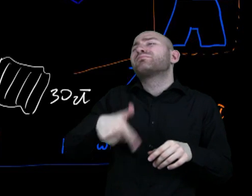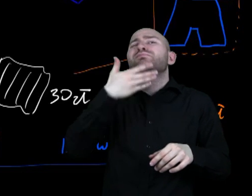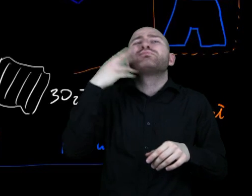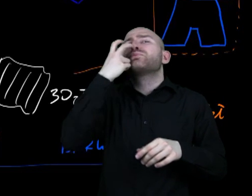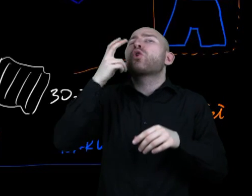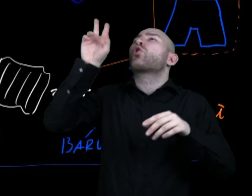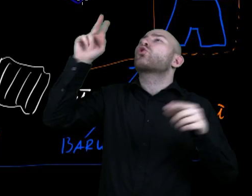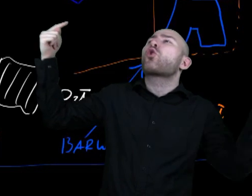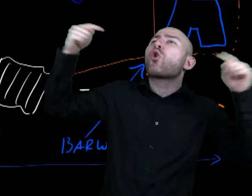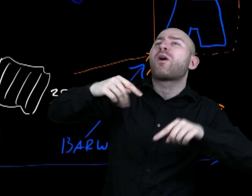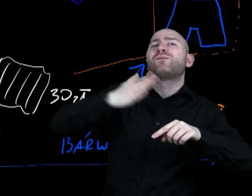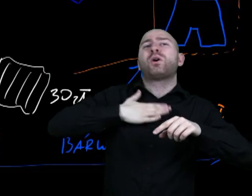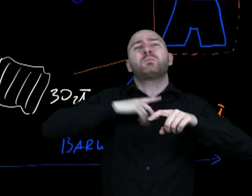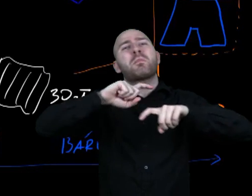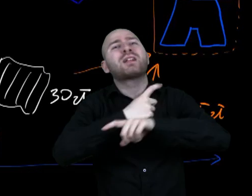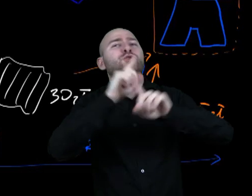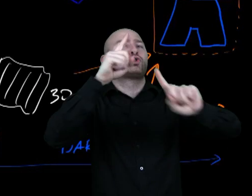narodowości poza krajem.